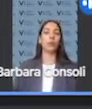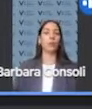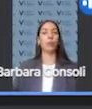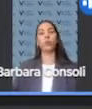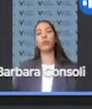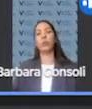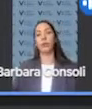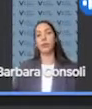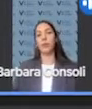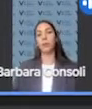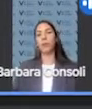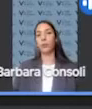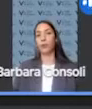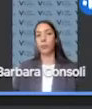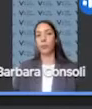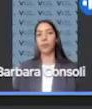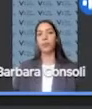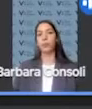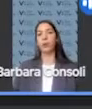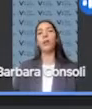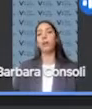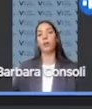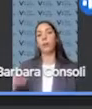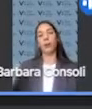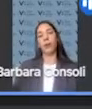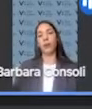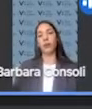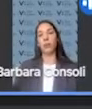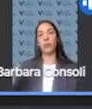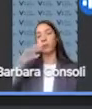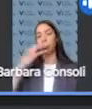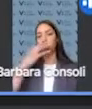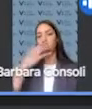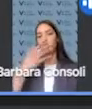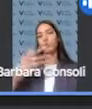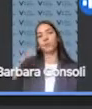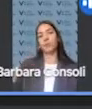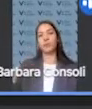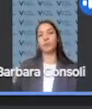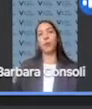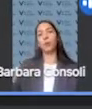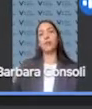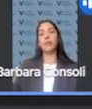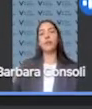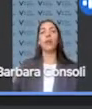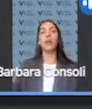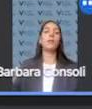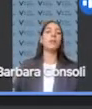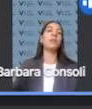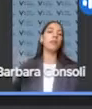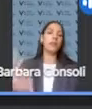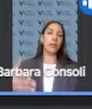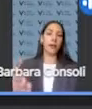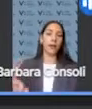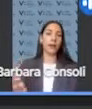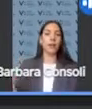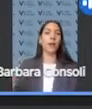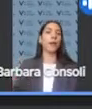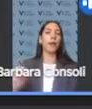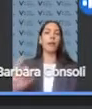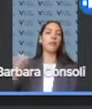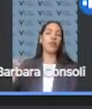ci consentono soprattutto per gli esami un po' più complessi, un po' con il programma diciamo un po' più esteso, di